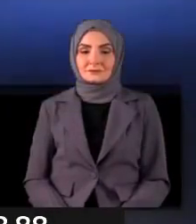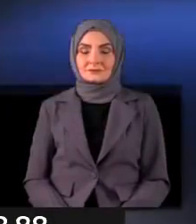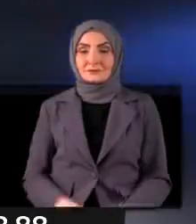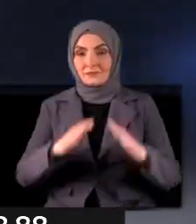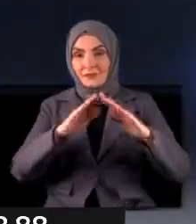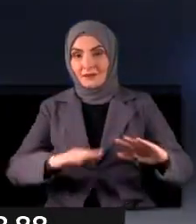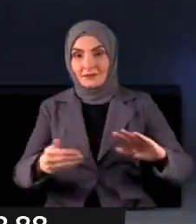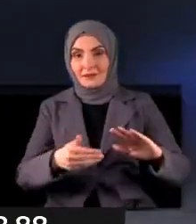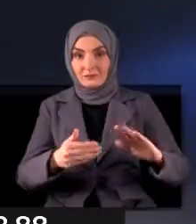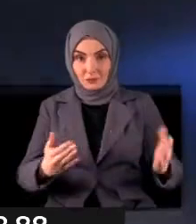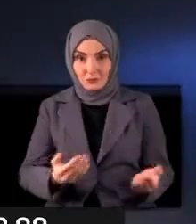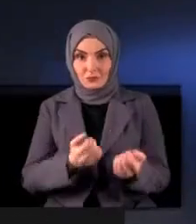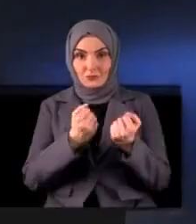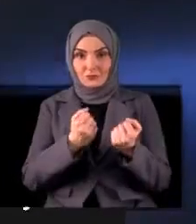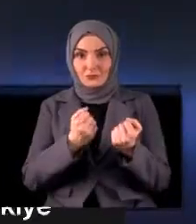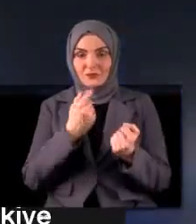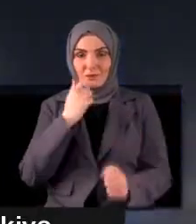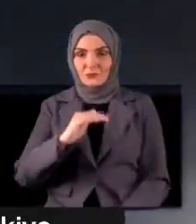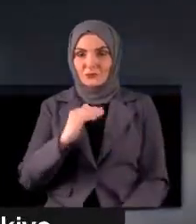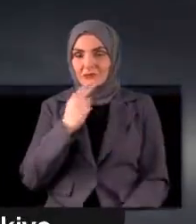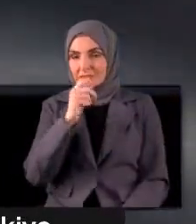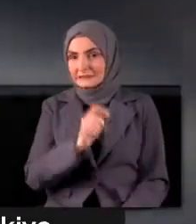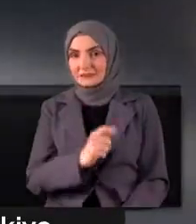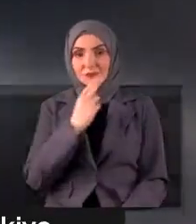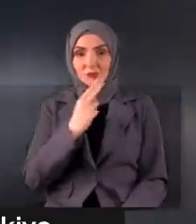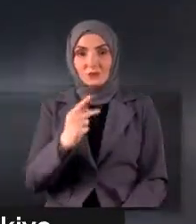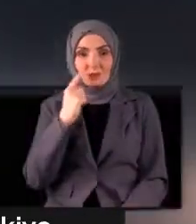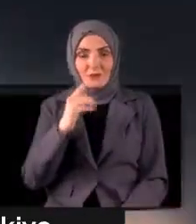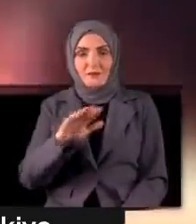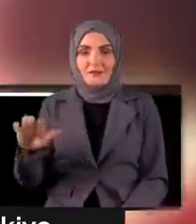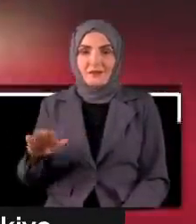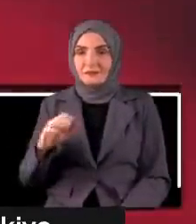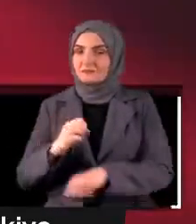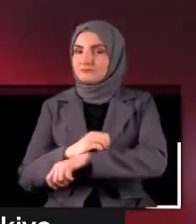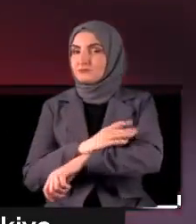Enkaz altından çıkartılan küçük kızın sözleri ise yüreklere kor gibi düştü.